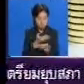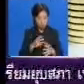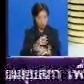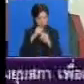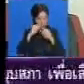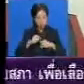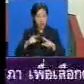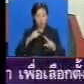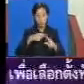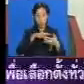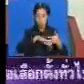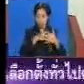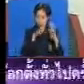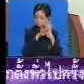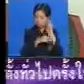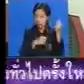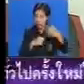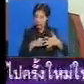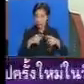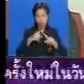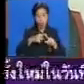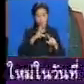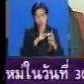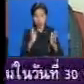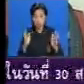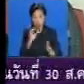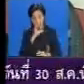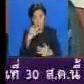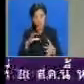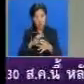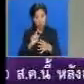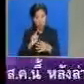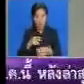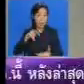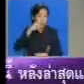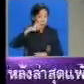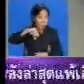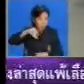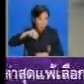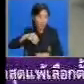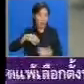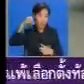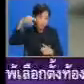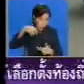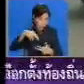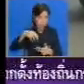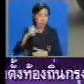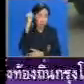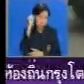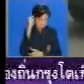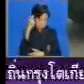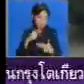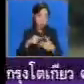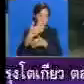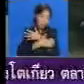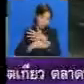กันออกมานะครับให้ต่ออายุ5มาตรการ6เดือนนะครับเป็นเรื่องที่ผมได้เกริ่นไปแล้วนะฮะคือการลดค่าน้ำประปาค่าไฟฟ้ารถขอสมก